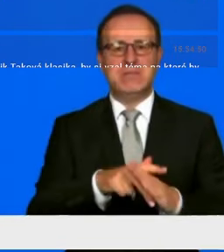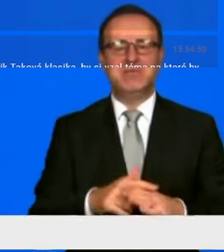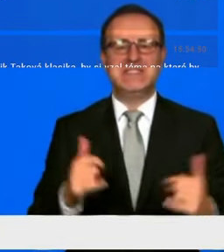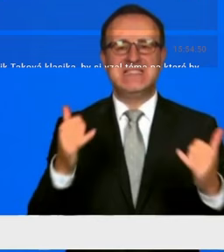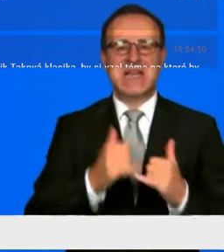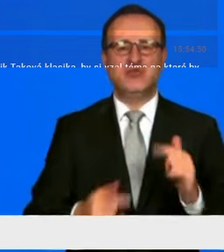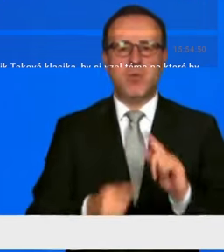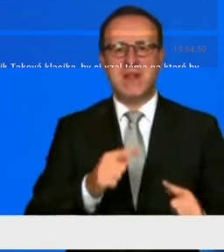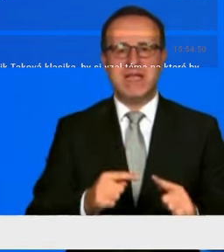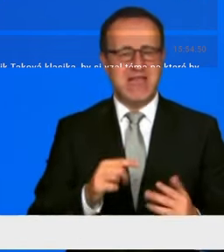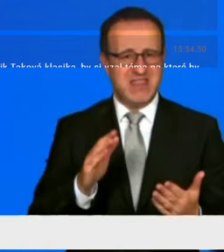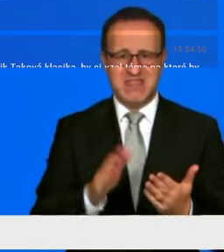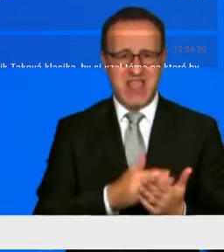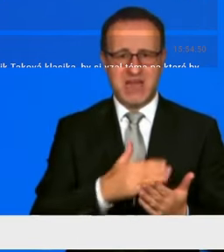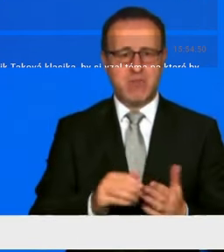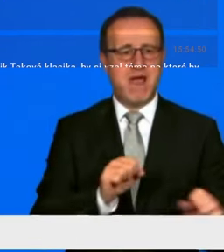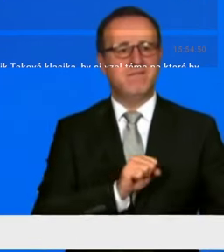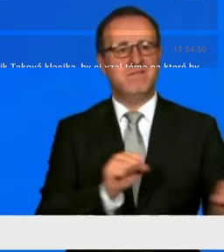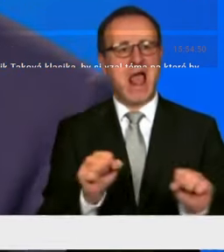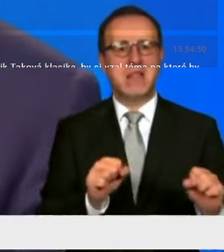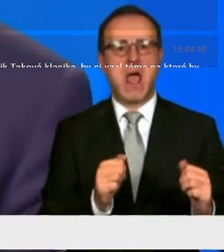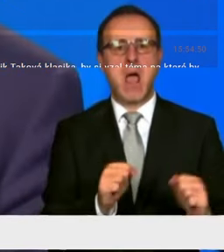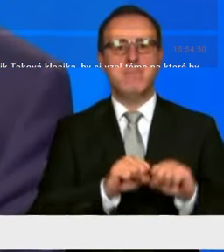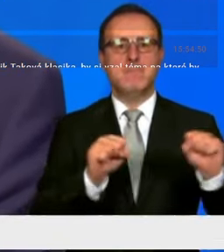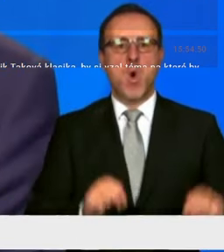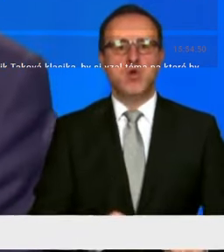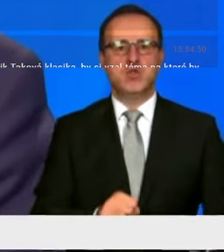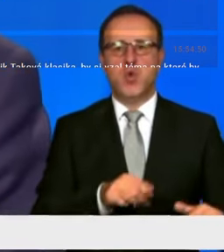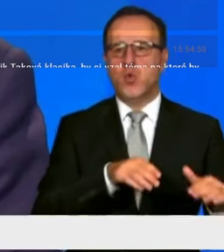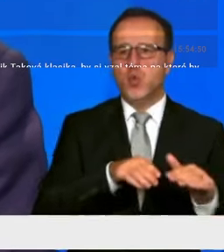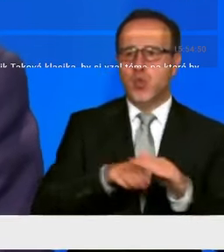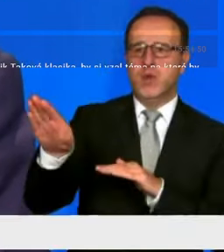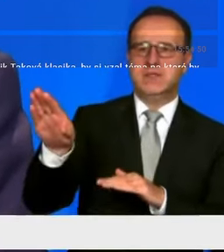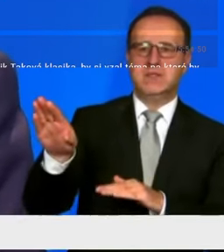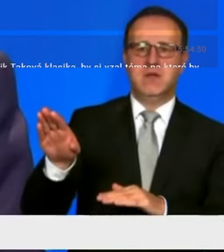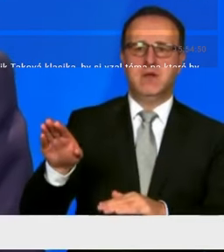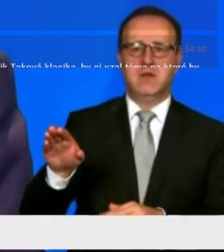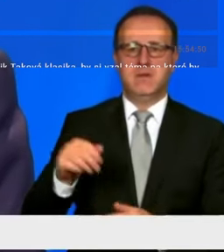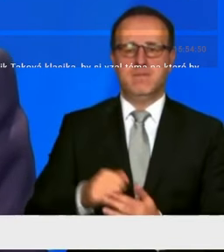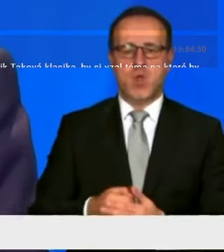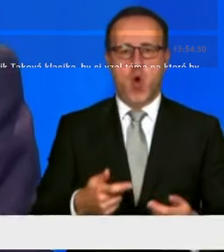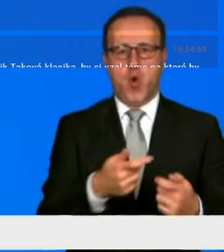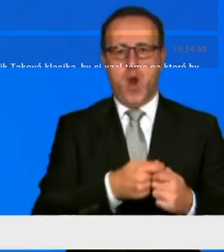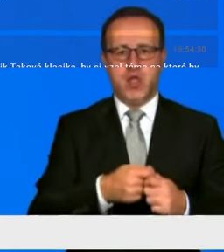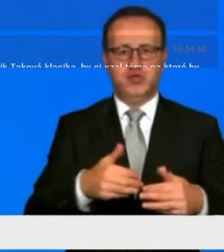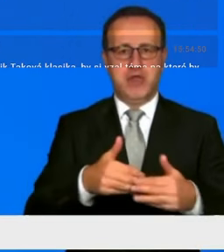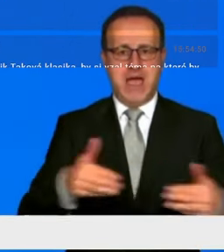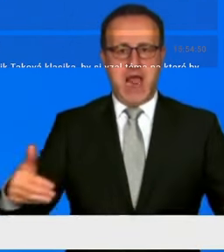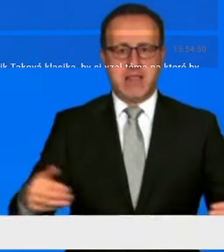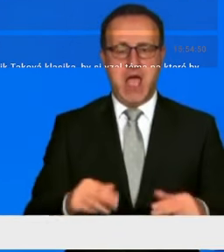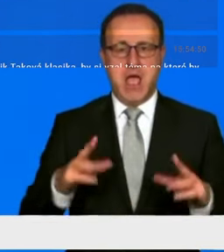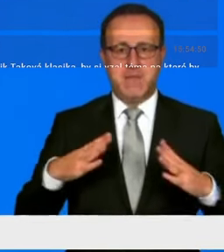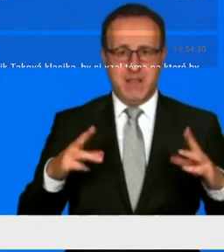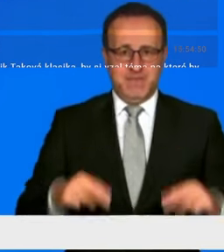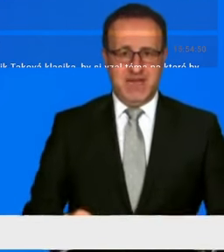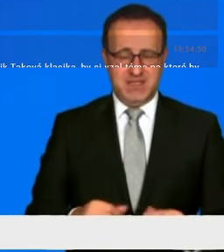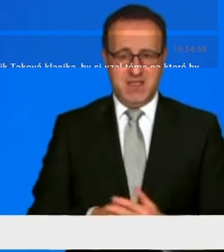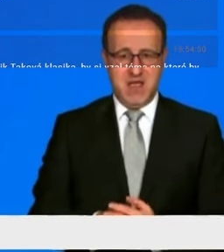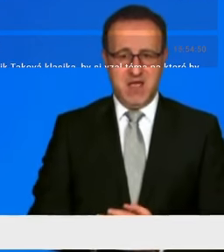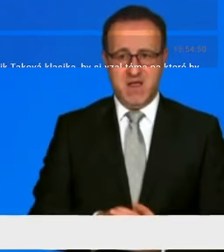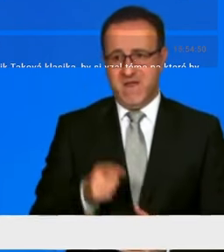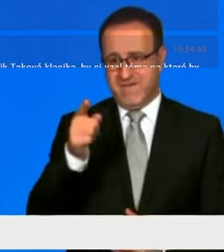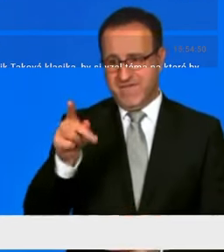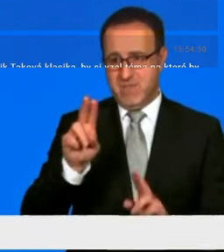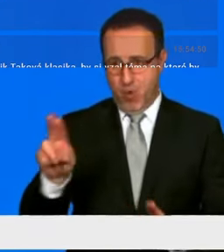ujsť z tej exekutívnej pozície na tých koaličných radách pán predseda Ja si myslím že vy